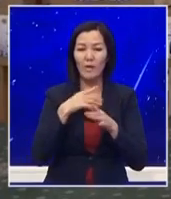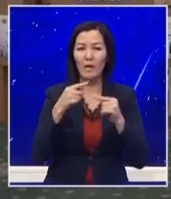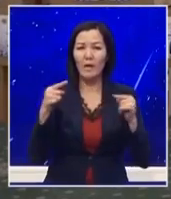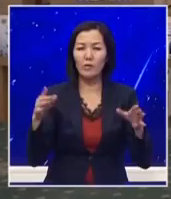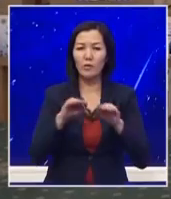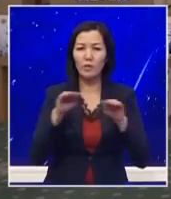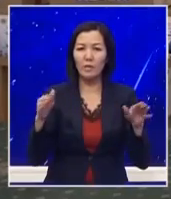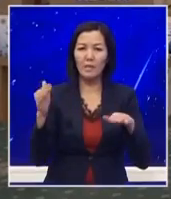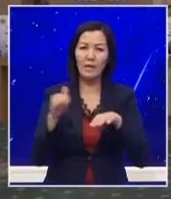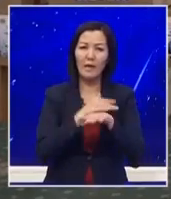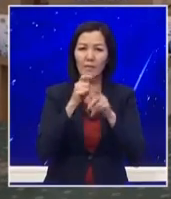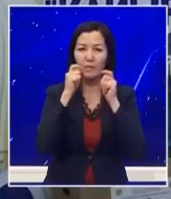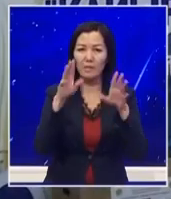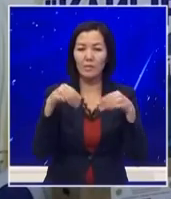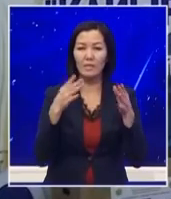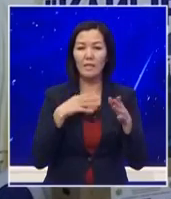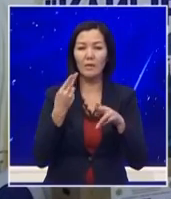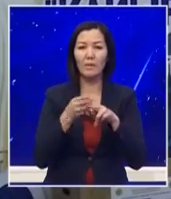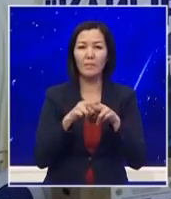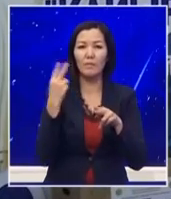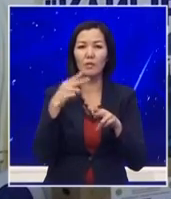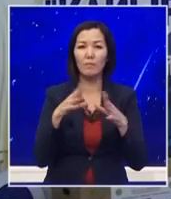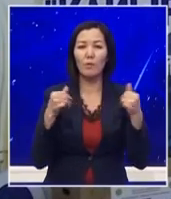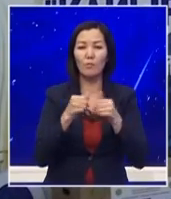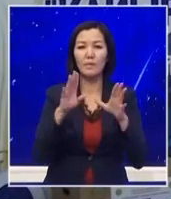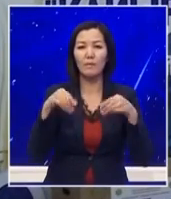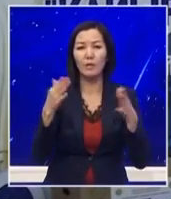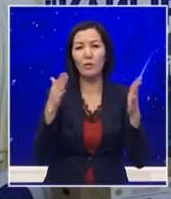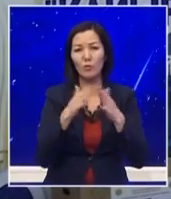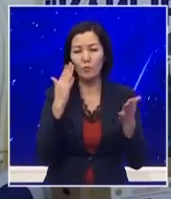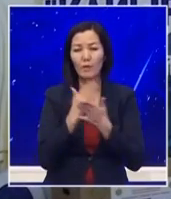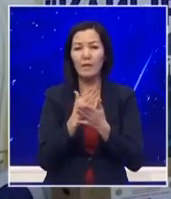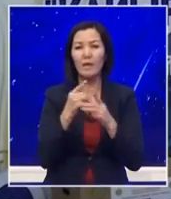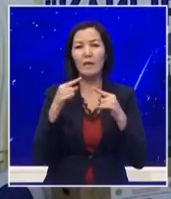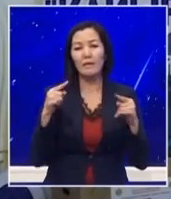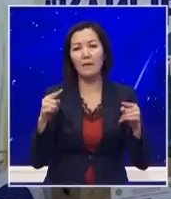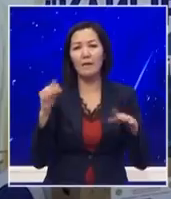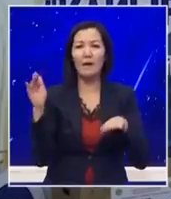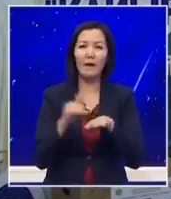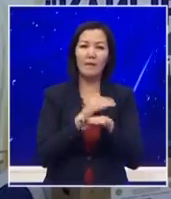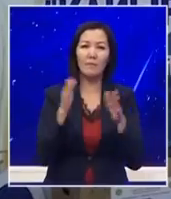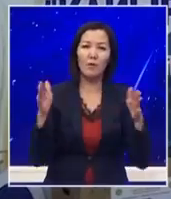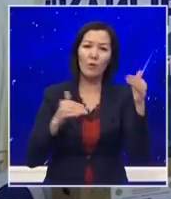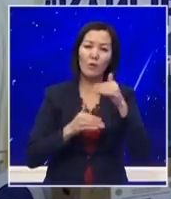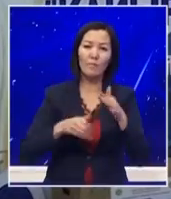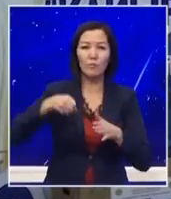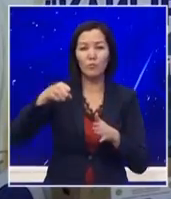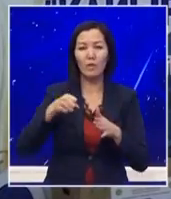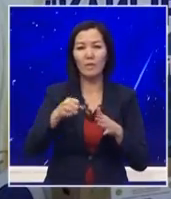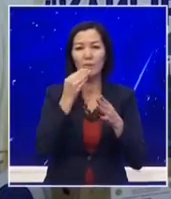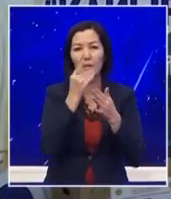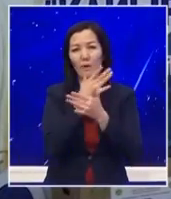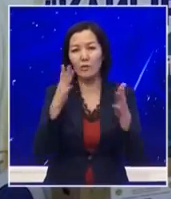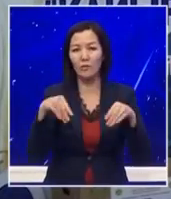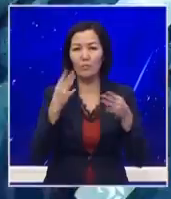түрлі деңгейде қайырымдылықтар жасалыпты. Оның ішінде жаңа 20 отбасына берілген үй бар, тағы да басқа да осындай қораптармен, қоржындармен әзірленген